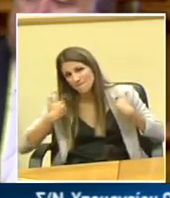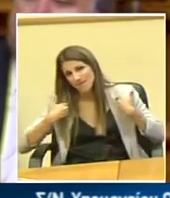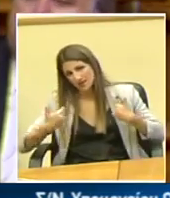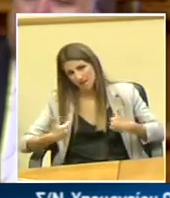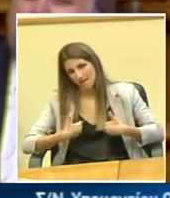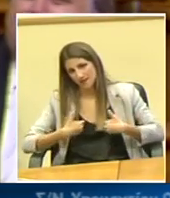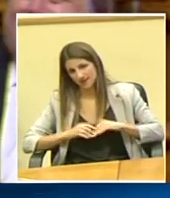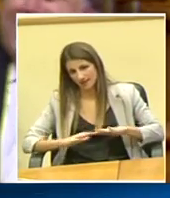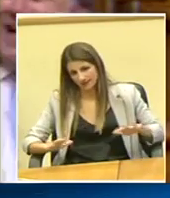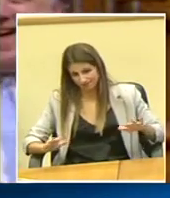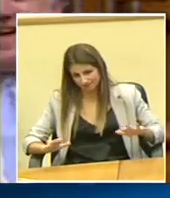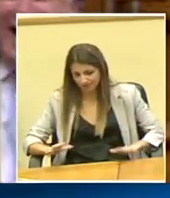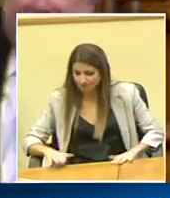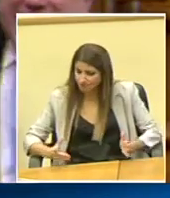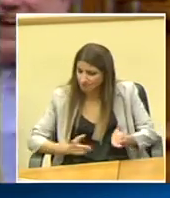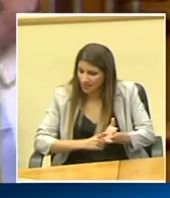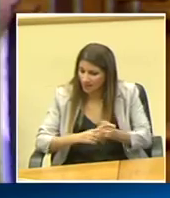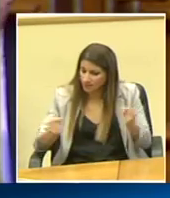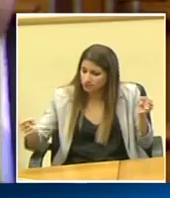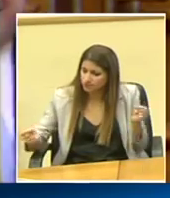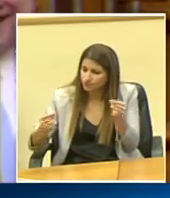Θα αναμετρηθούμε.